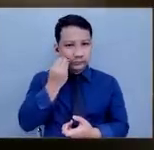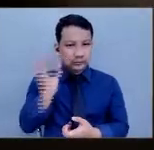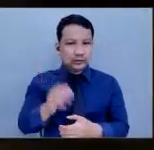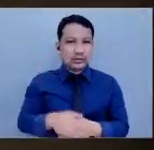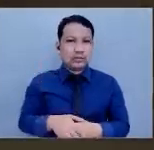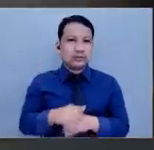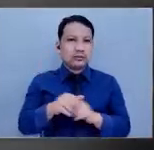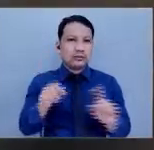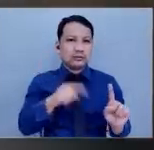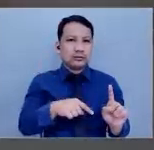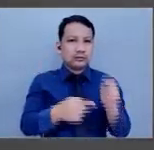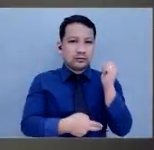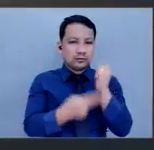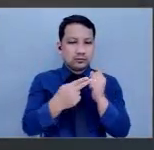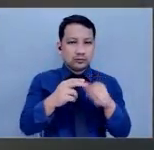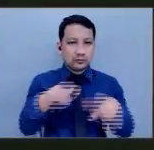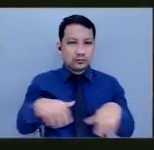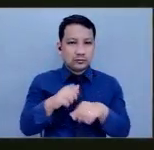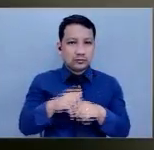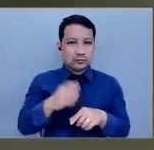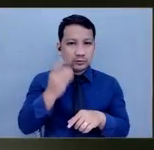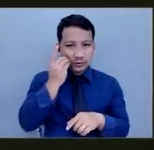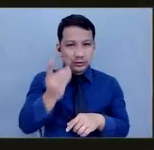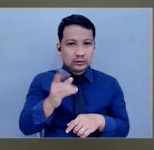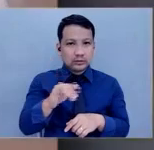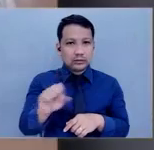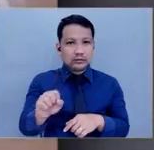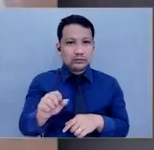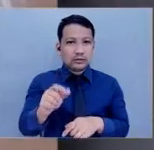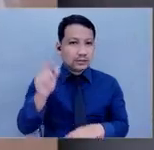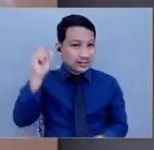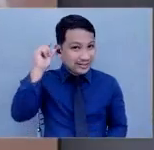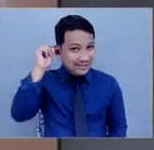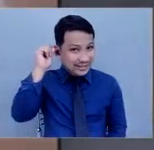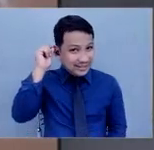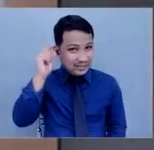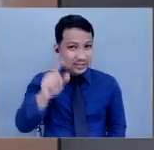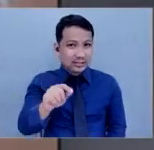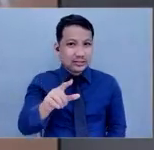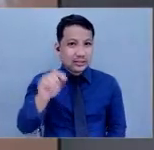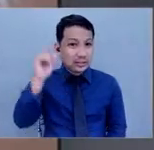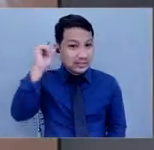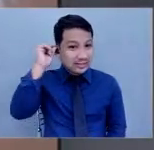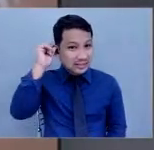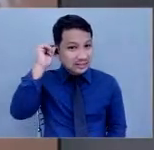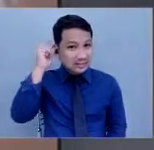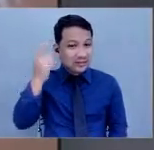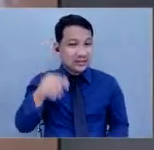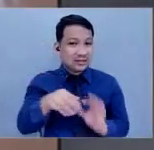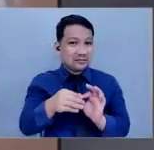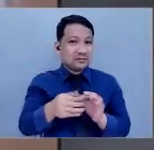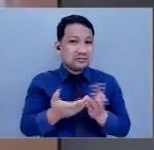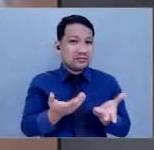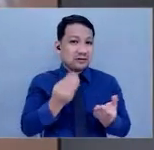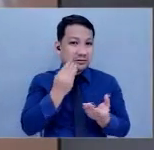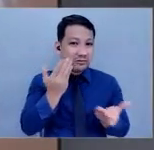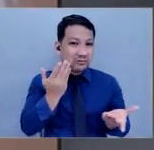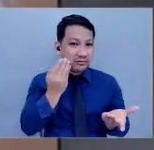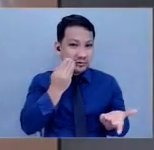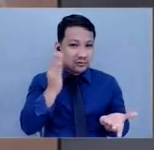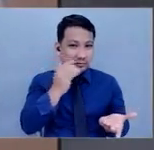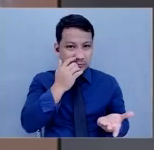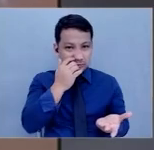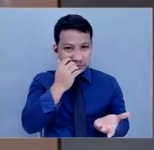lang ng hotel worker na si Dayanara na nasa Tel Aviv. Mapapauwi na lang siguro po kami kapag medyo lumala, no? Or